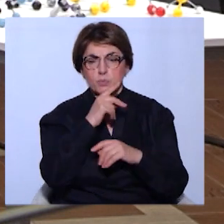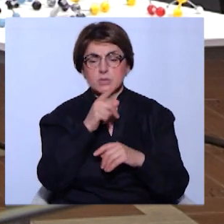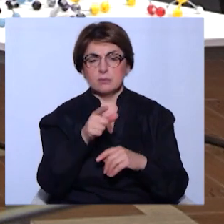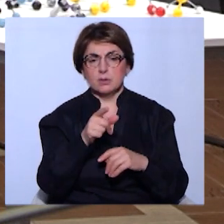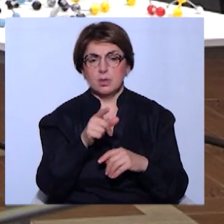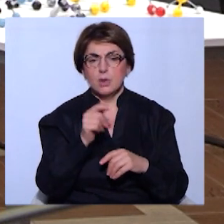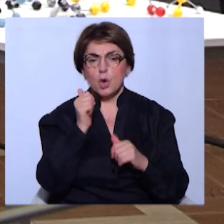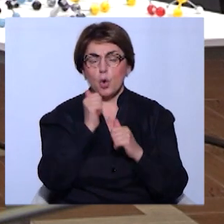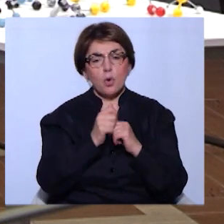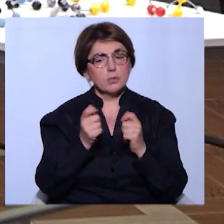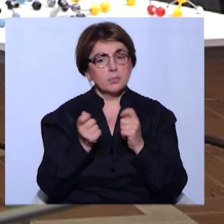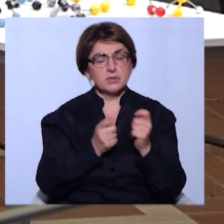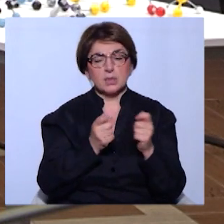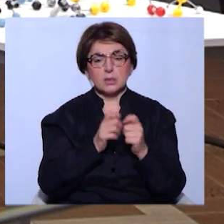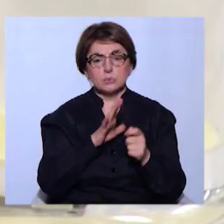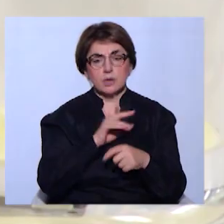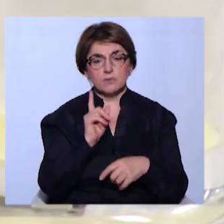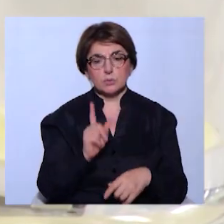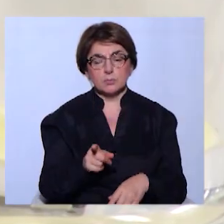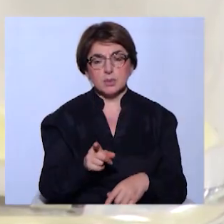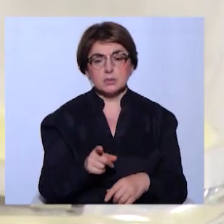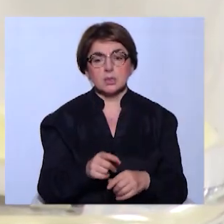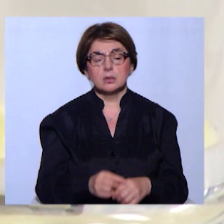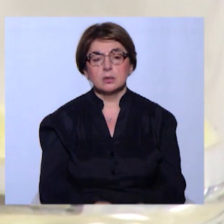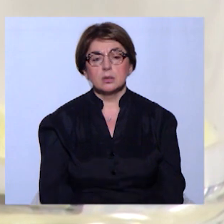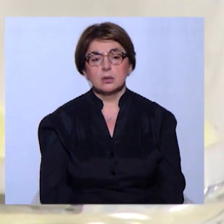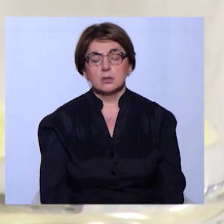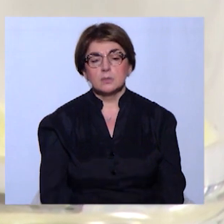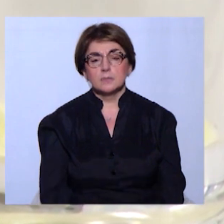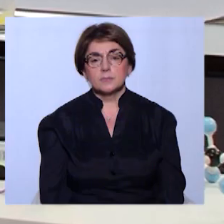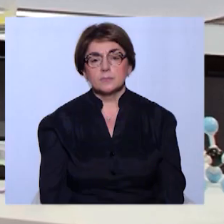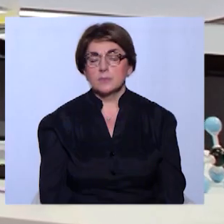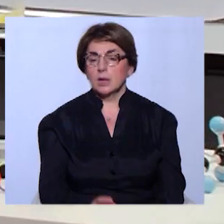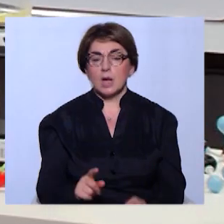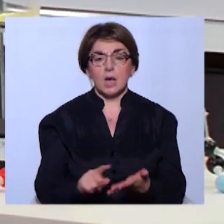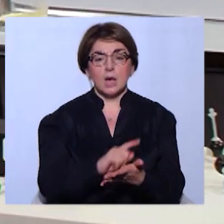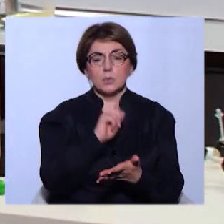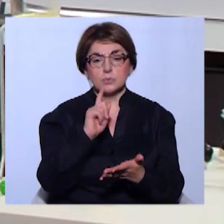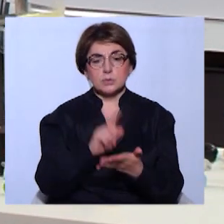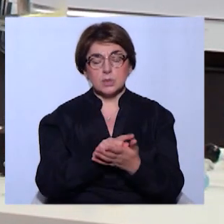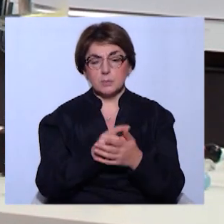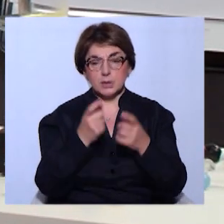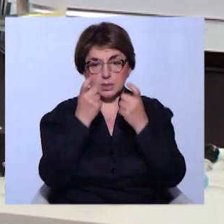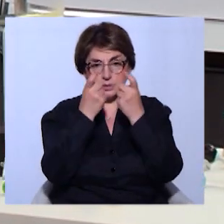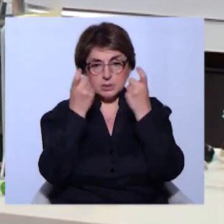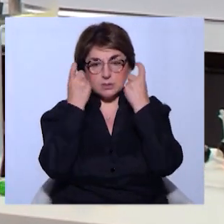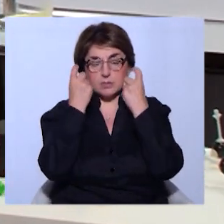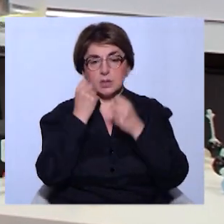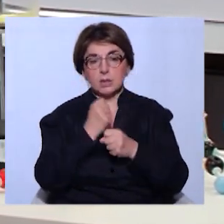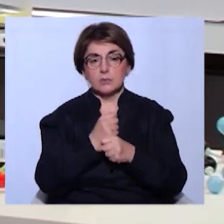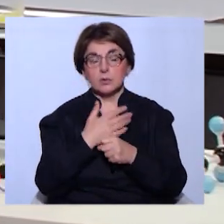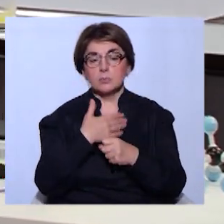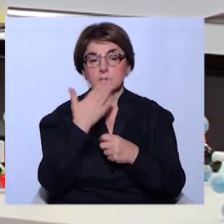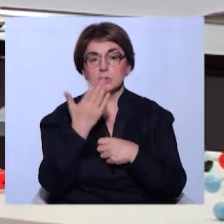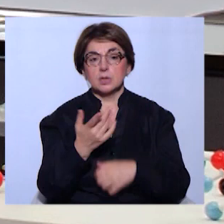მუშაობის დროს. აუცილებელია გეკეთოთ სათვალე და მინდა გითხრათ ერთი მნიშვნელოვანი ნიუანსი: როდესაც ამზადებთ გოგირდმჟავას სასურველი